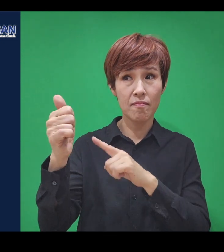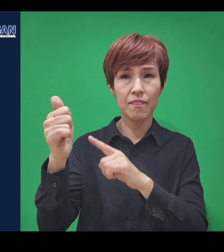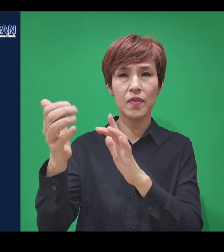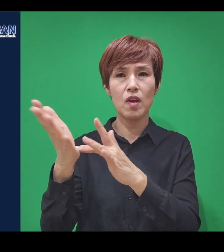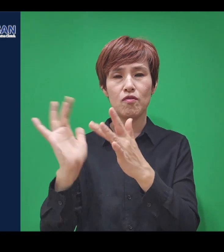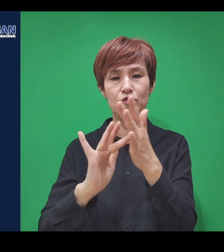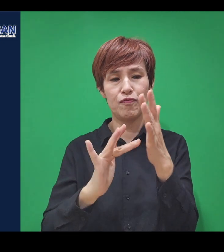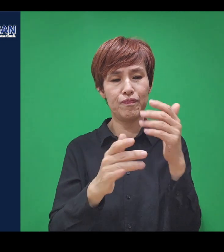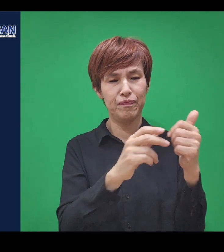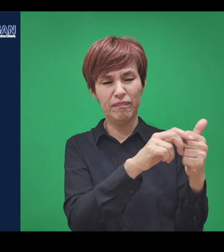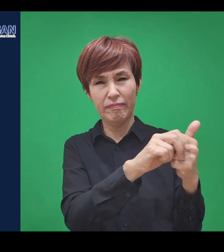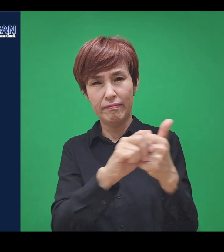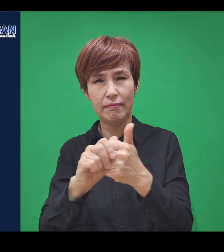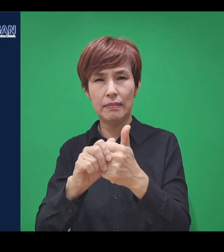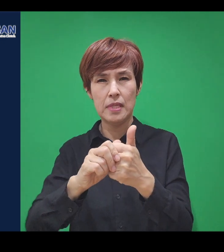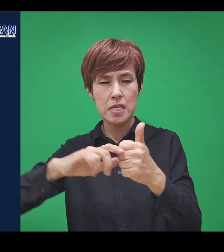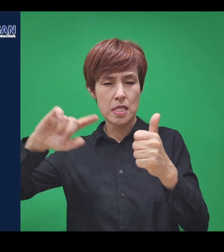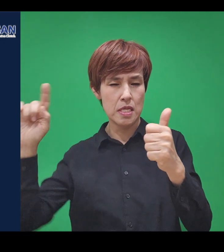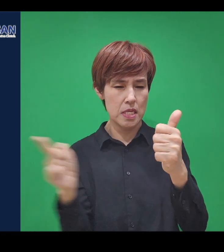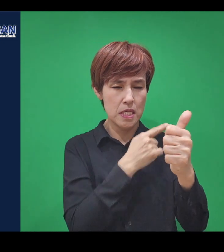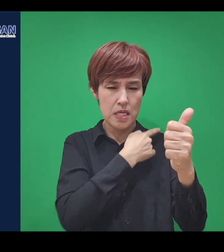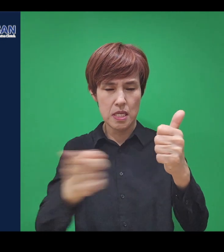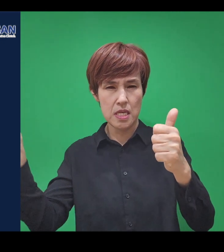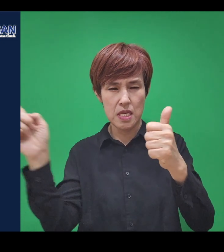예수를 데려다가 채찍질하더라.